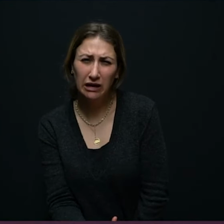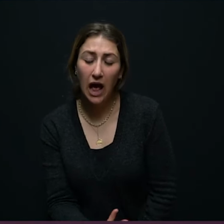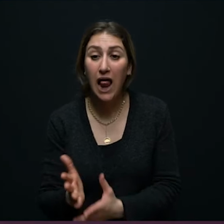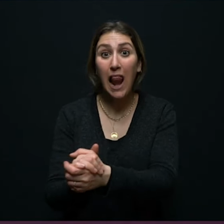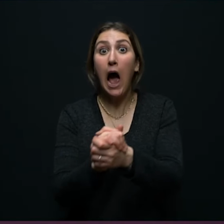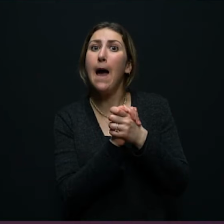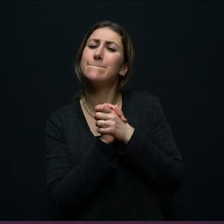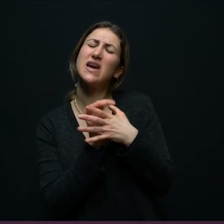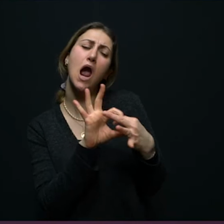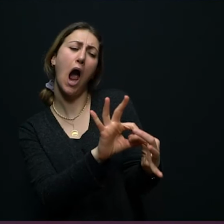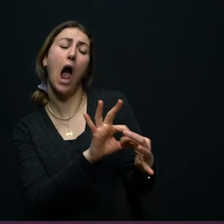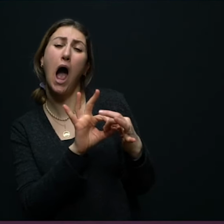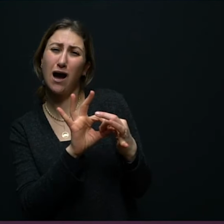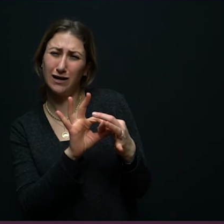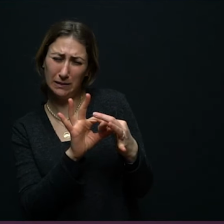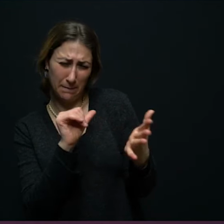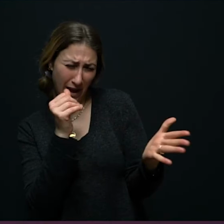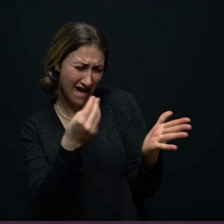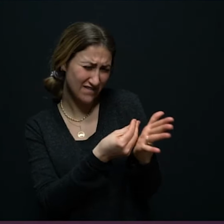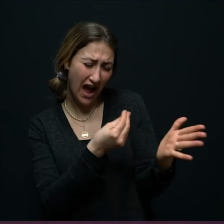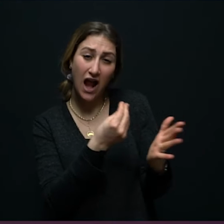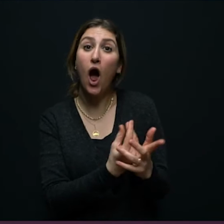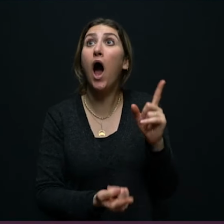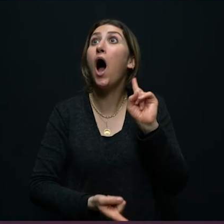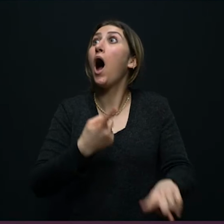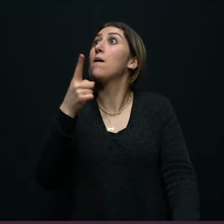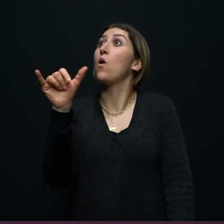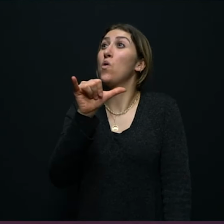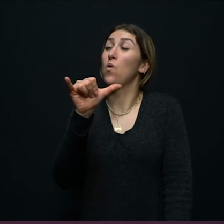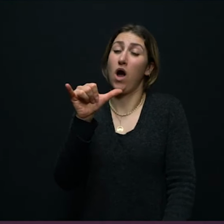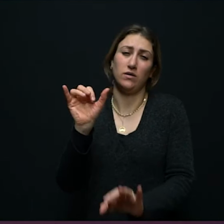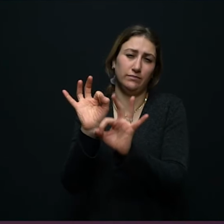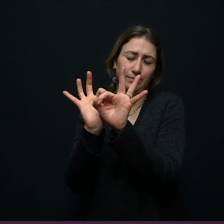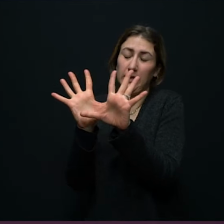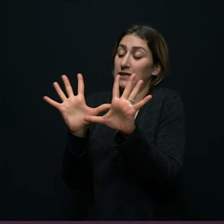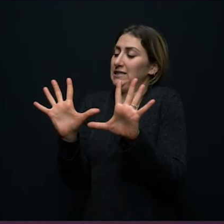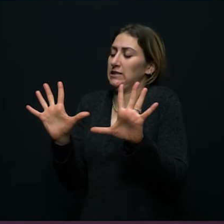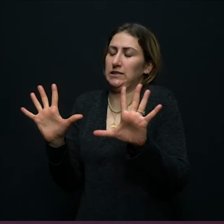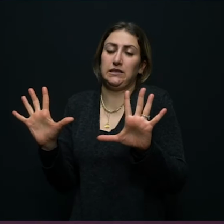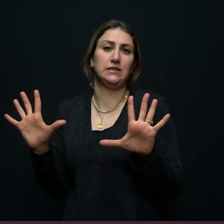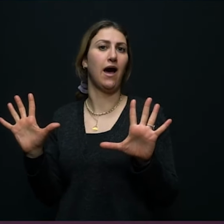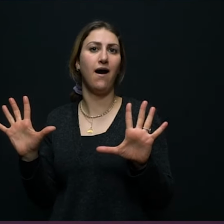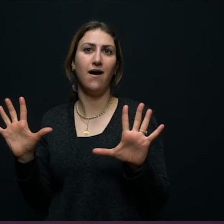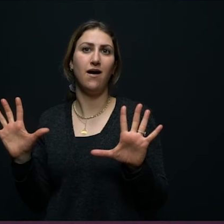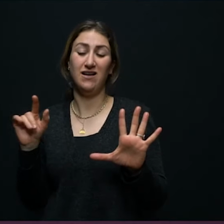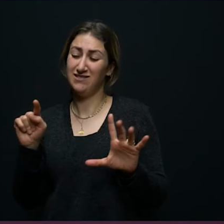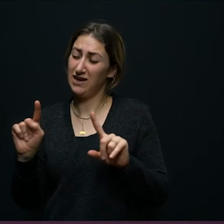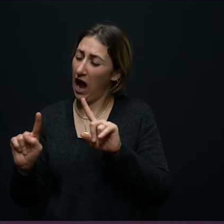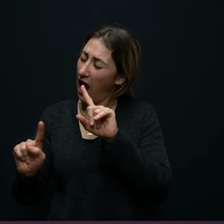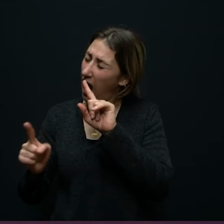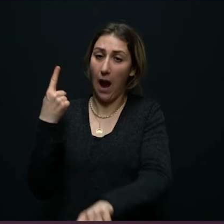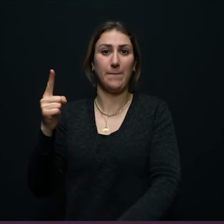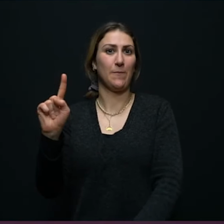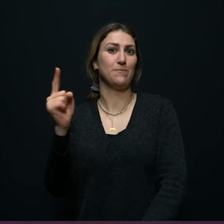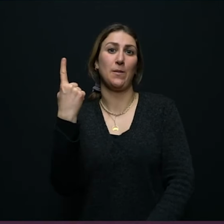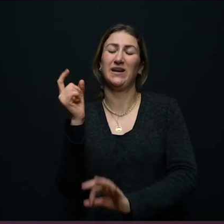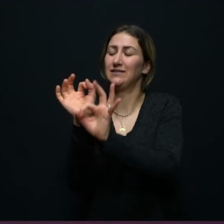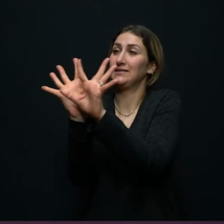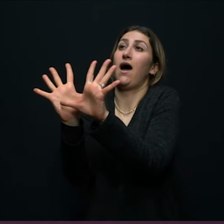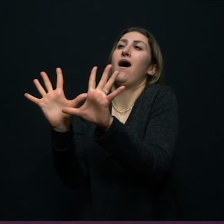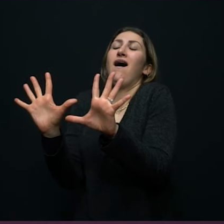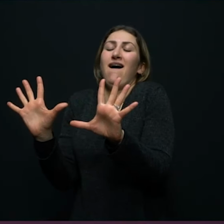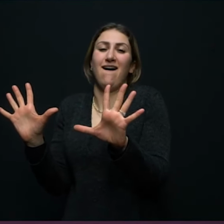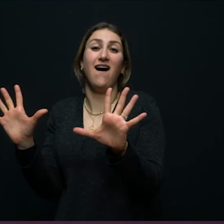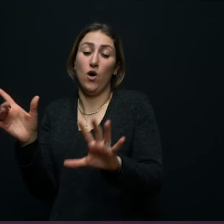la sainteté est plus belle que n'importe quoi et nous devons la chérir nous devons l'aimer d'ailleurs dans notre